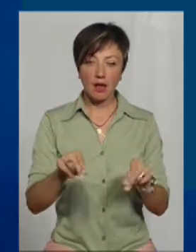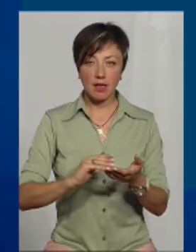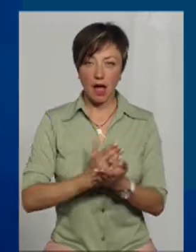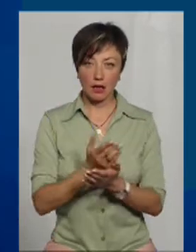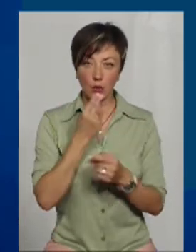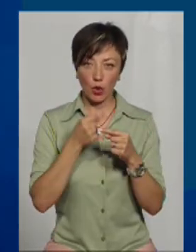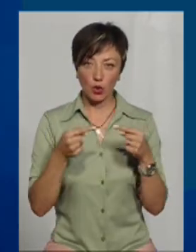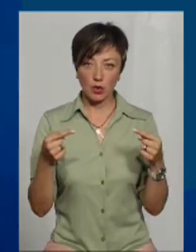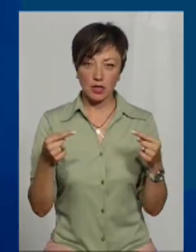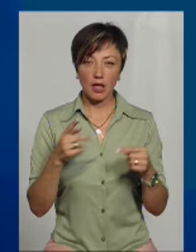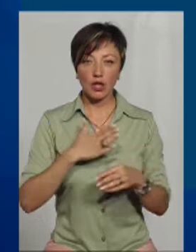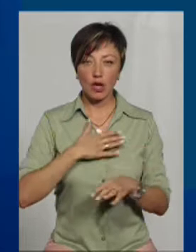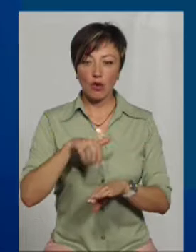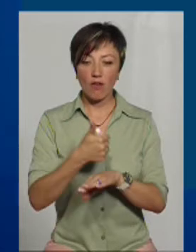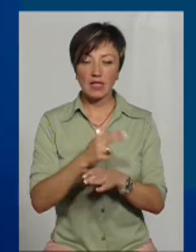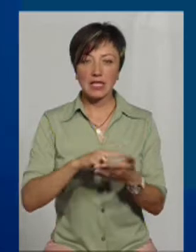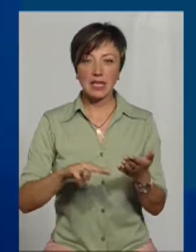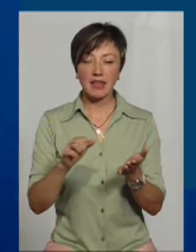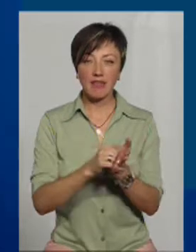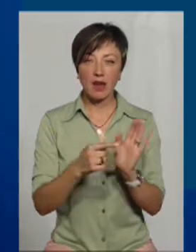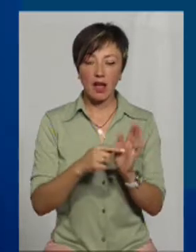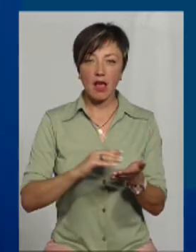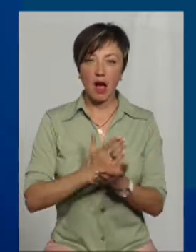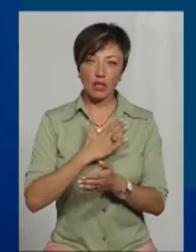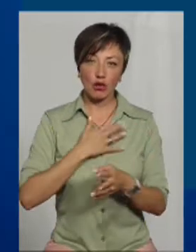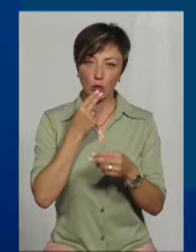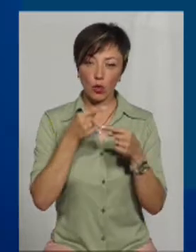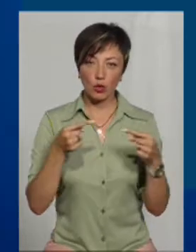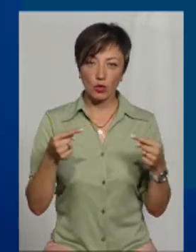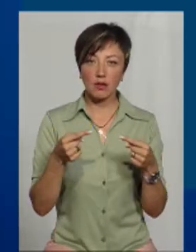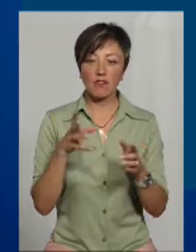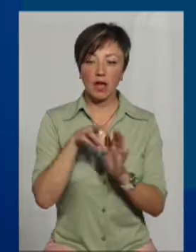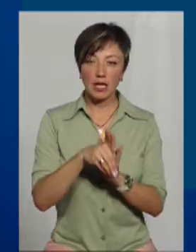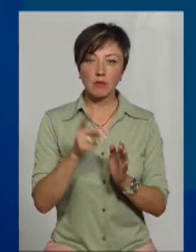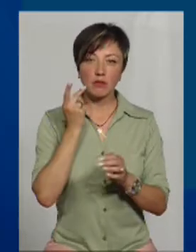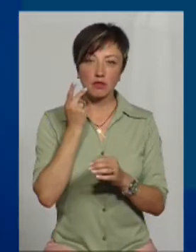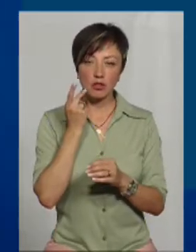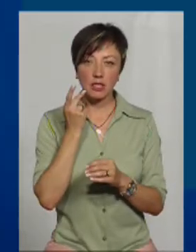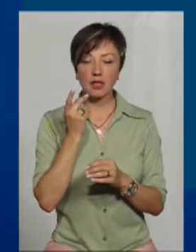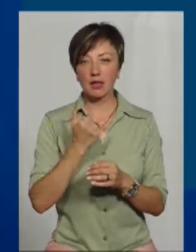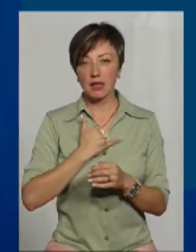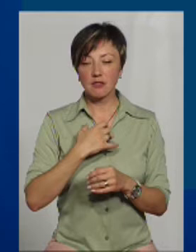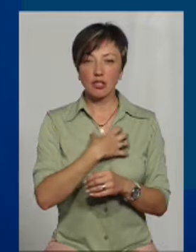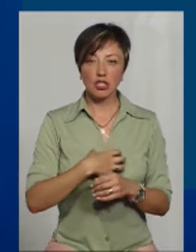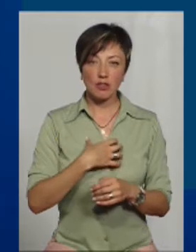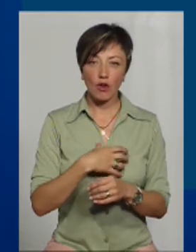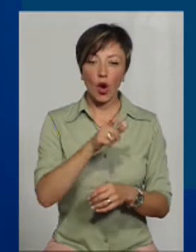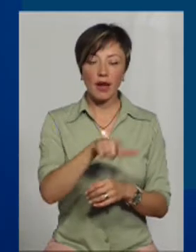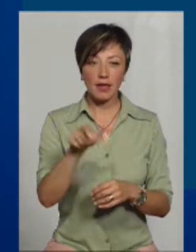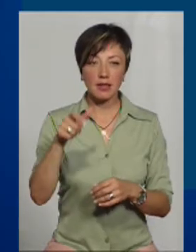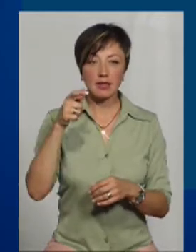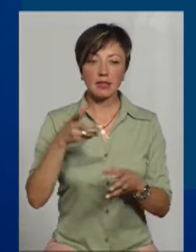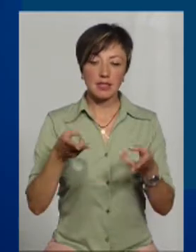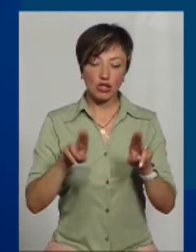якості продукції. Наш головний сертифікат – це якість нашої продукції, яку ми вкладаємо завжди, тому що для нас дуже важливо, щоб наші клієнти з